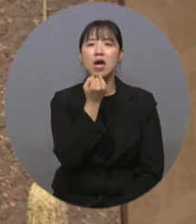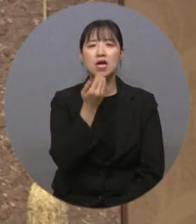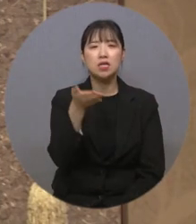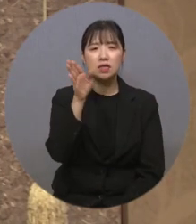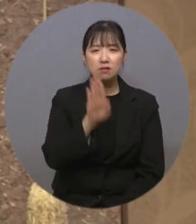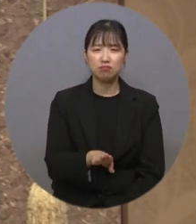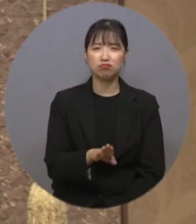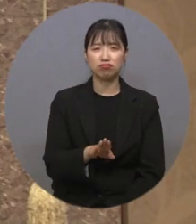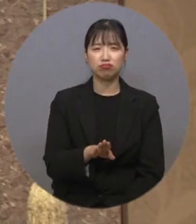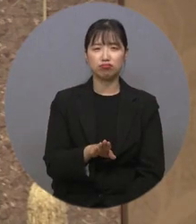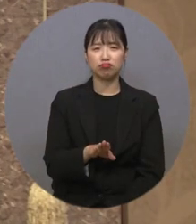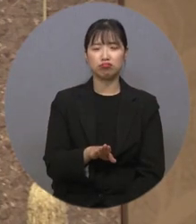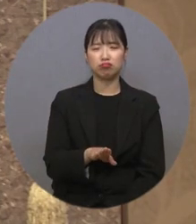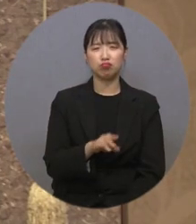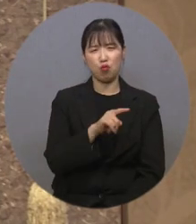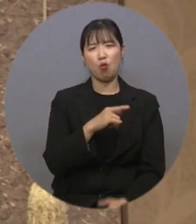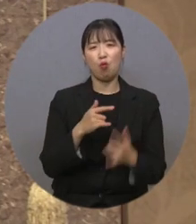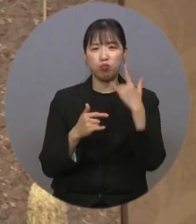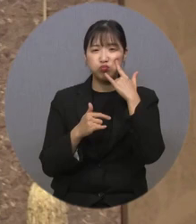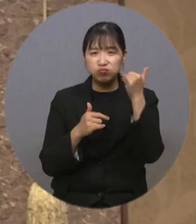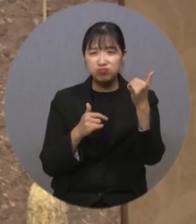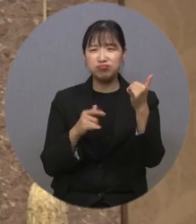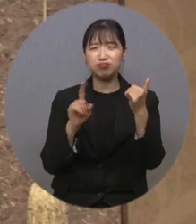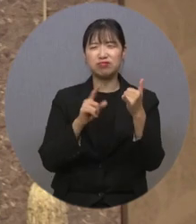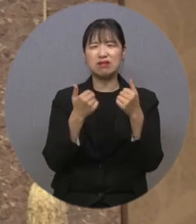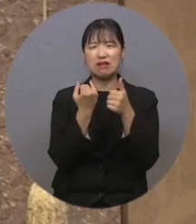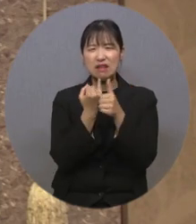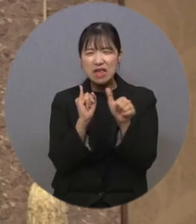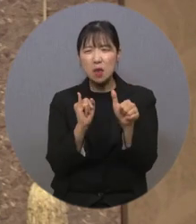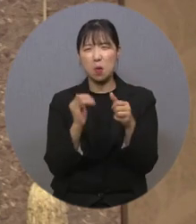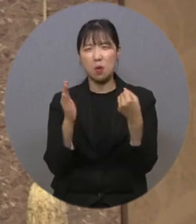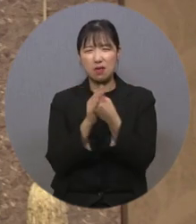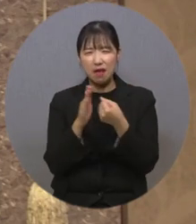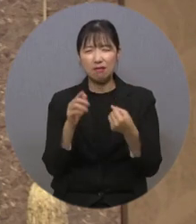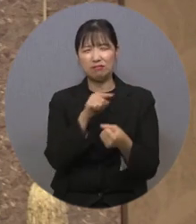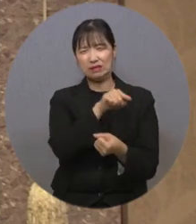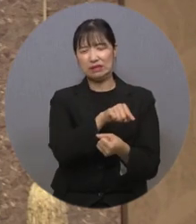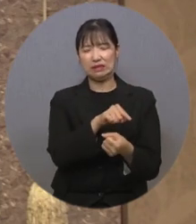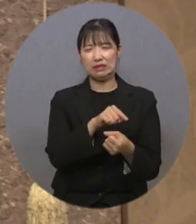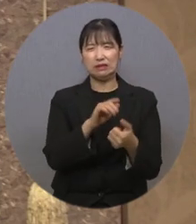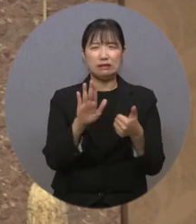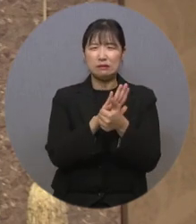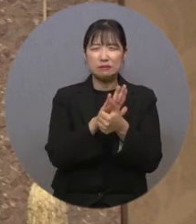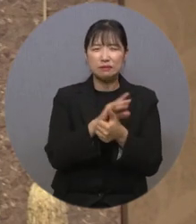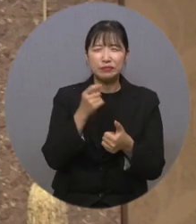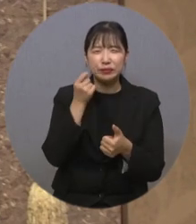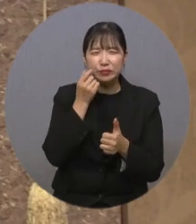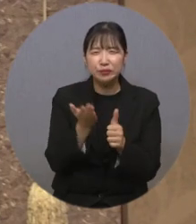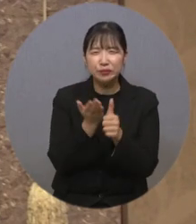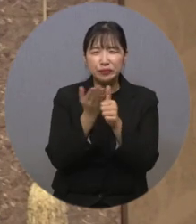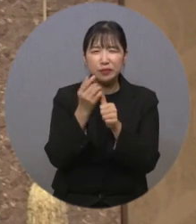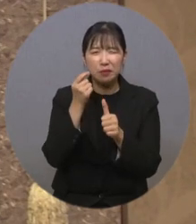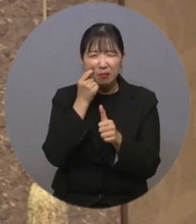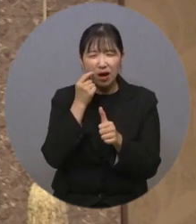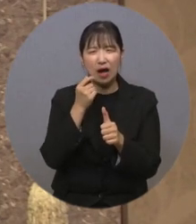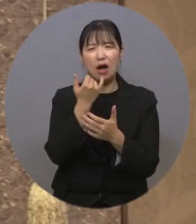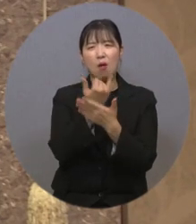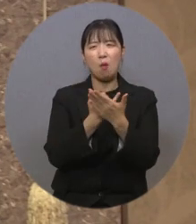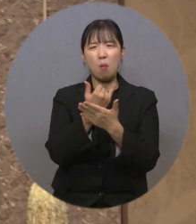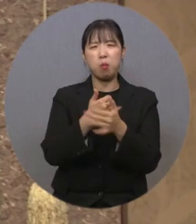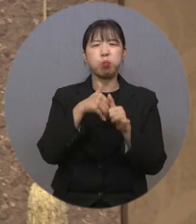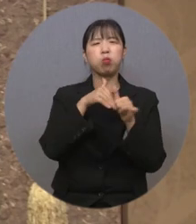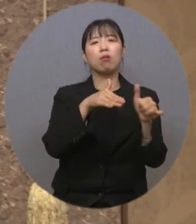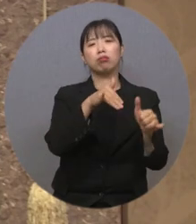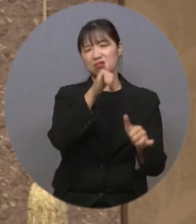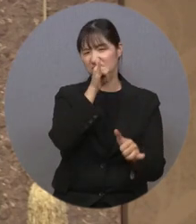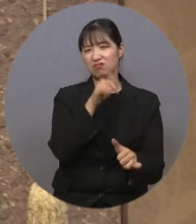그러나 쉽게 이제 그 부모가 이혼을 해가지고 책임을 못 지기 때문에 보육원에 나와 있는 아이들이 있을